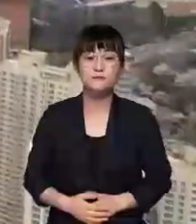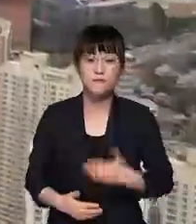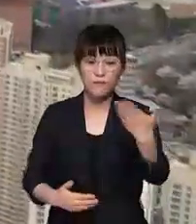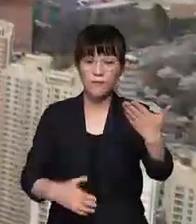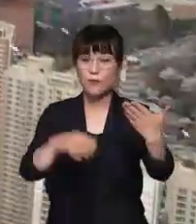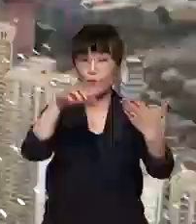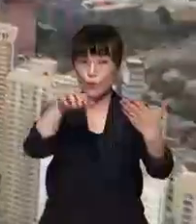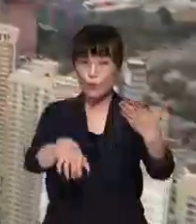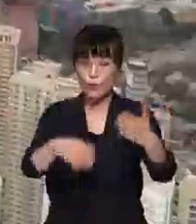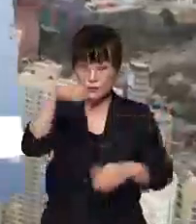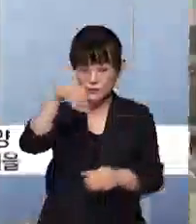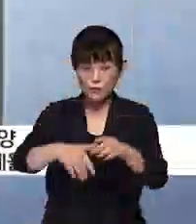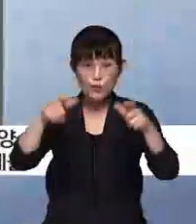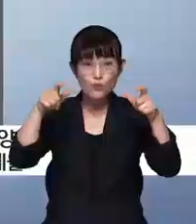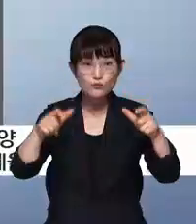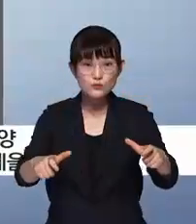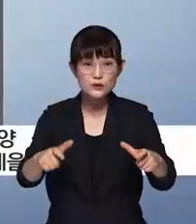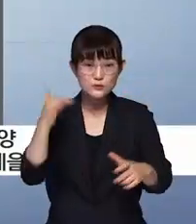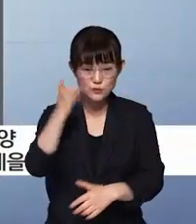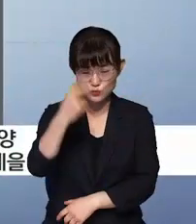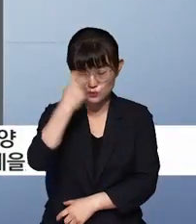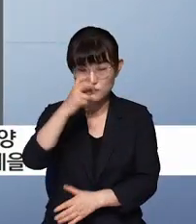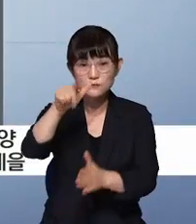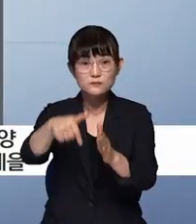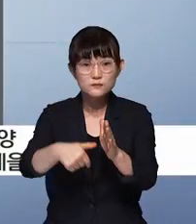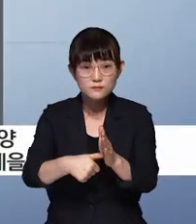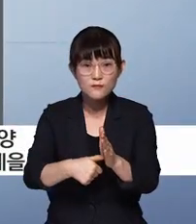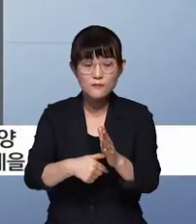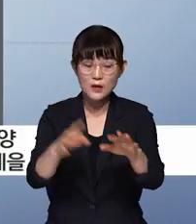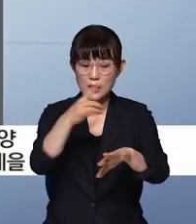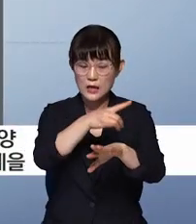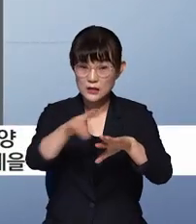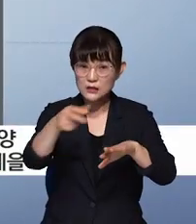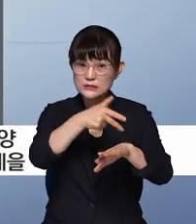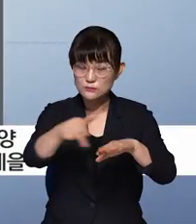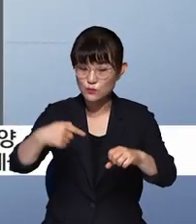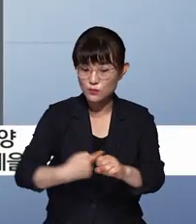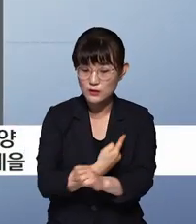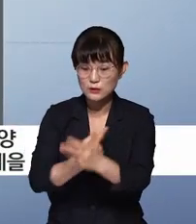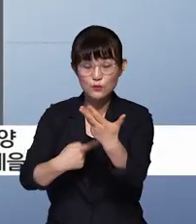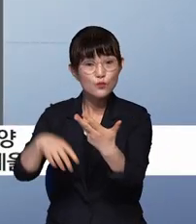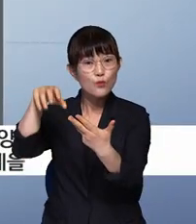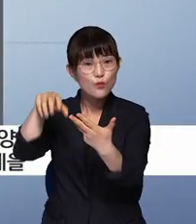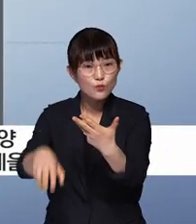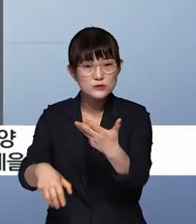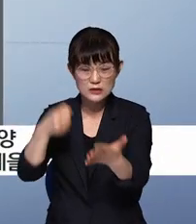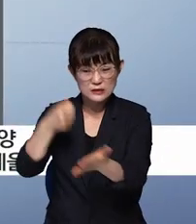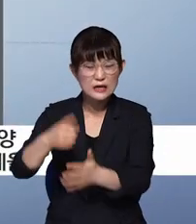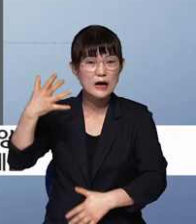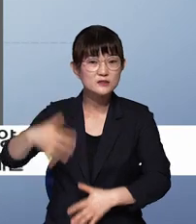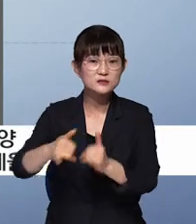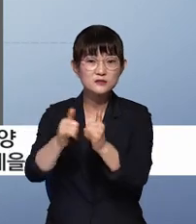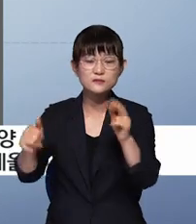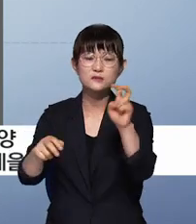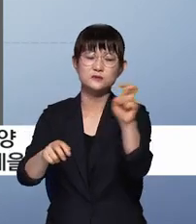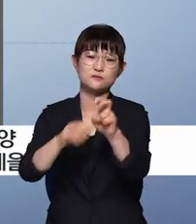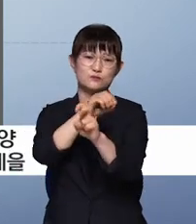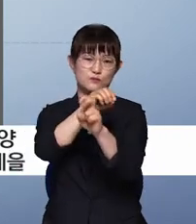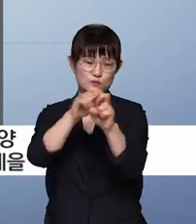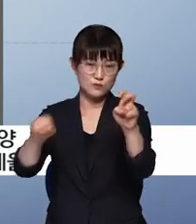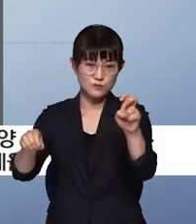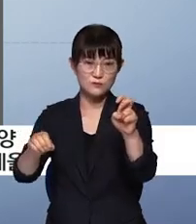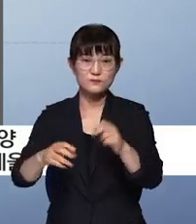9개 선거구에 대한 이번 KBC 여론조사에서 해남안도 진도를 제외한 8곳의 부동층은 20%